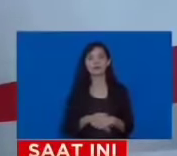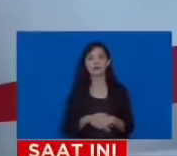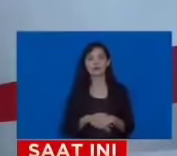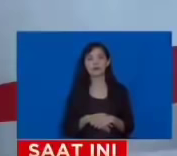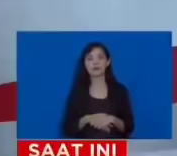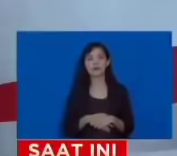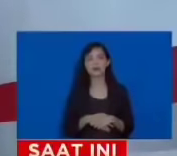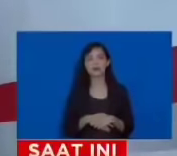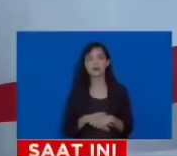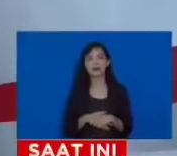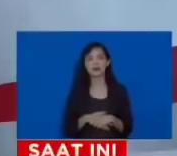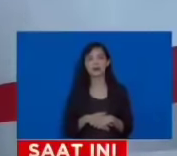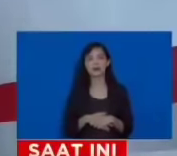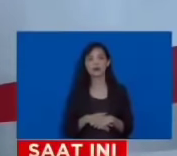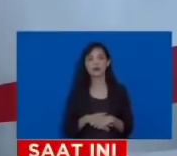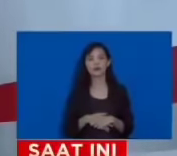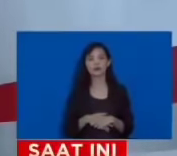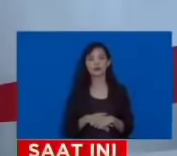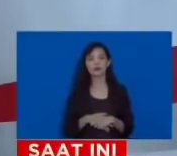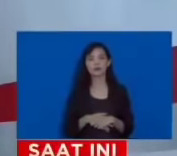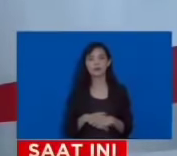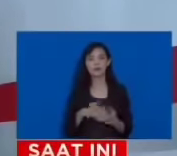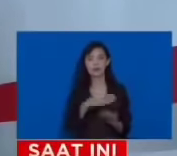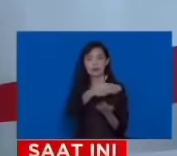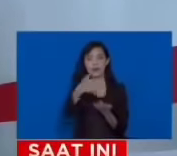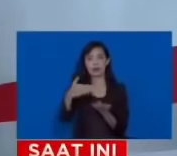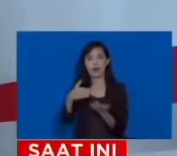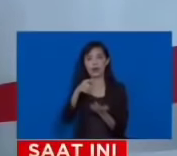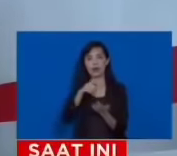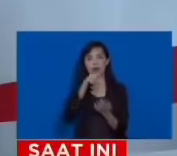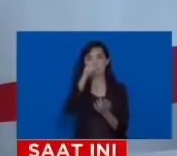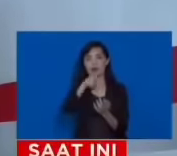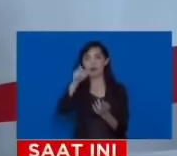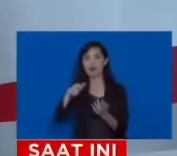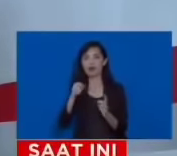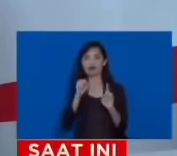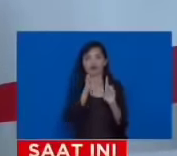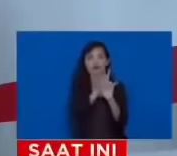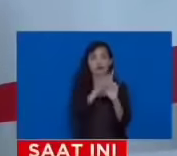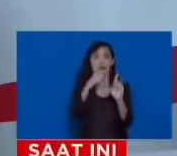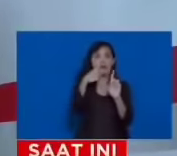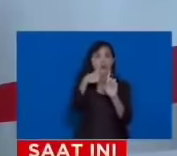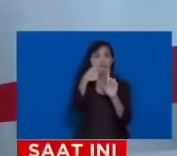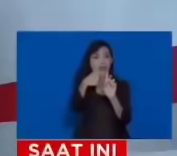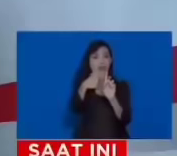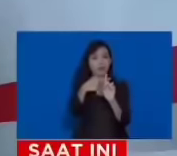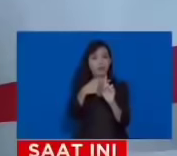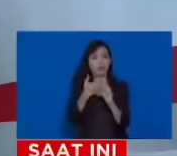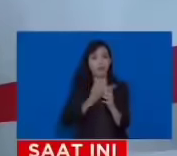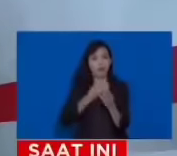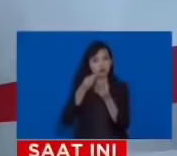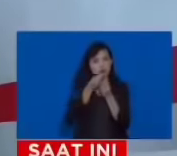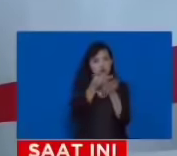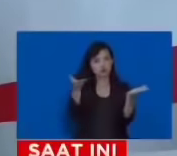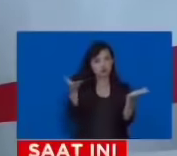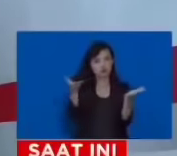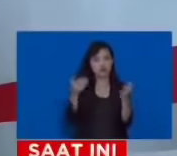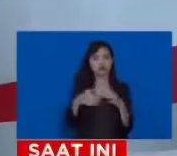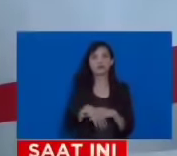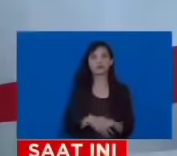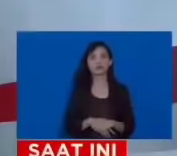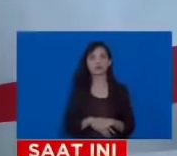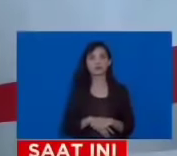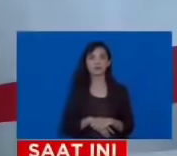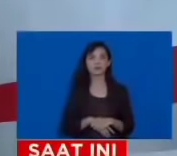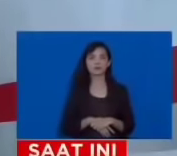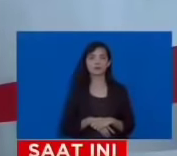kami akan melaporkan perkembangan pencatatan kasus konfirmasi positif dari COVID-19